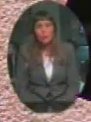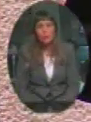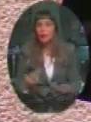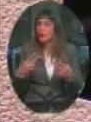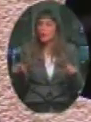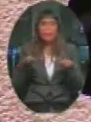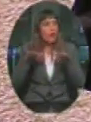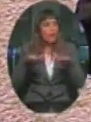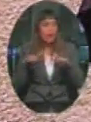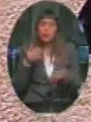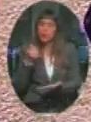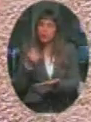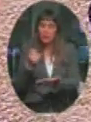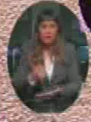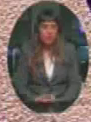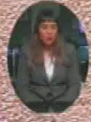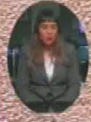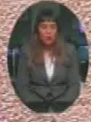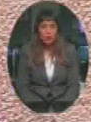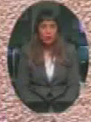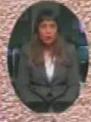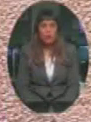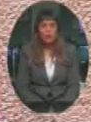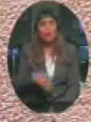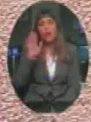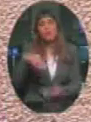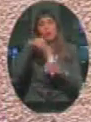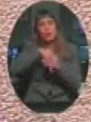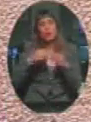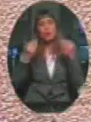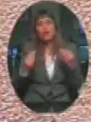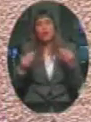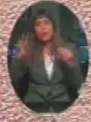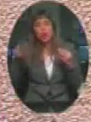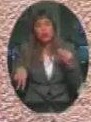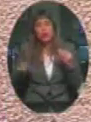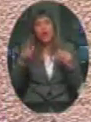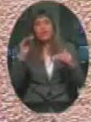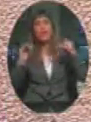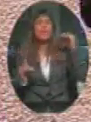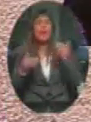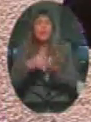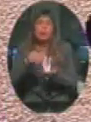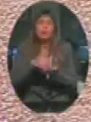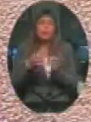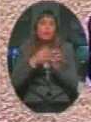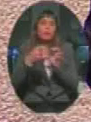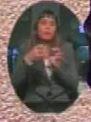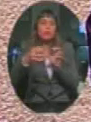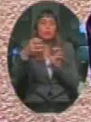התקציב, על אף שיש בו דברים טובים, כשיש אפליה מתמשכת